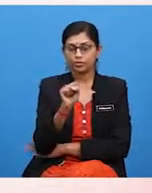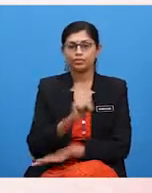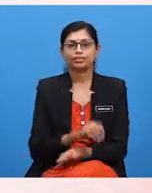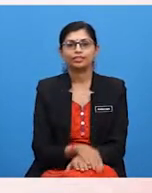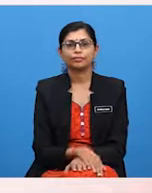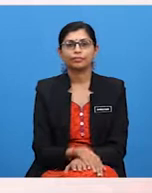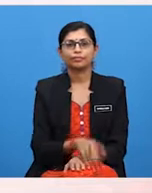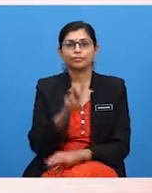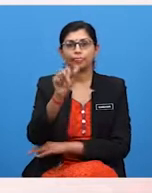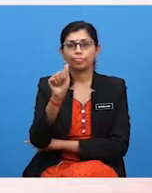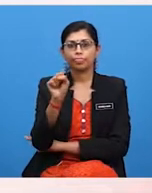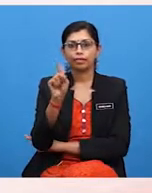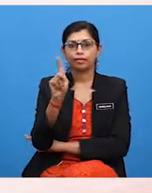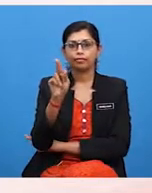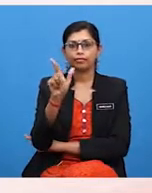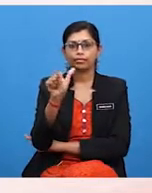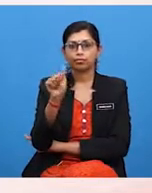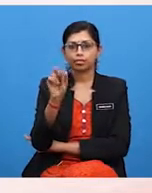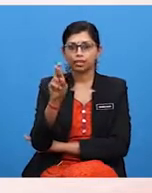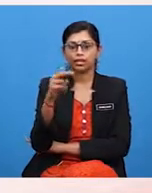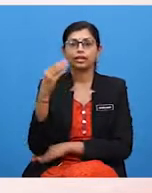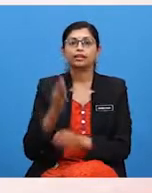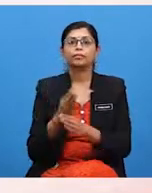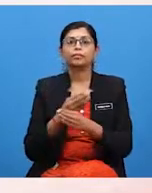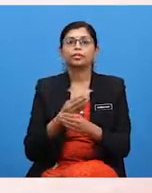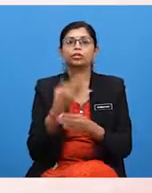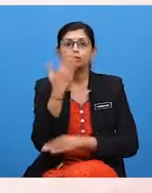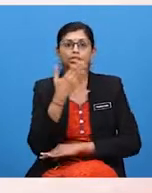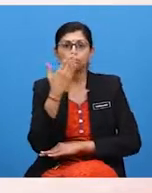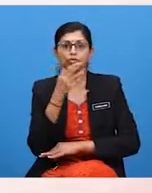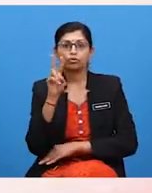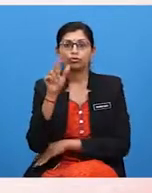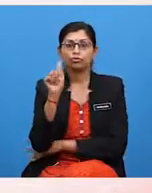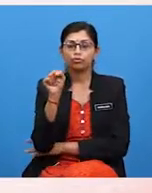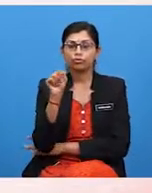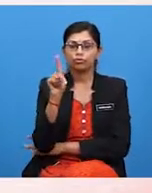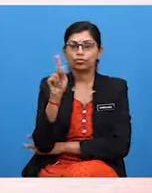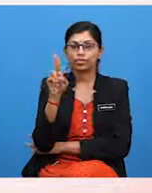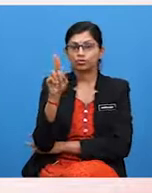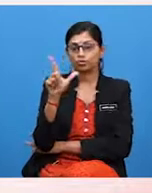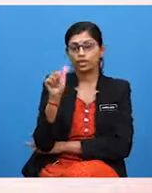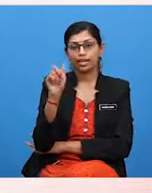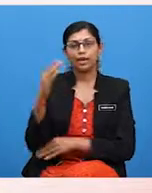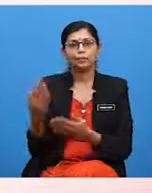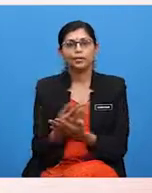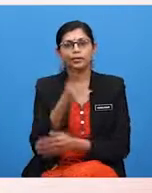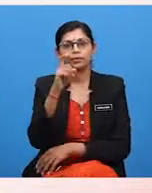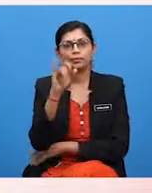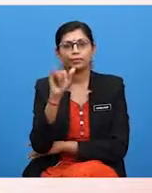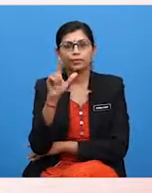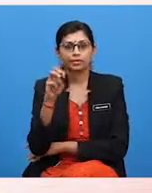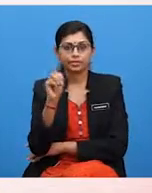Kambium vaskular akan membentuk tisu vaskular baru iaitu xylem dan